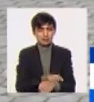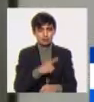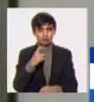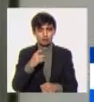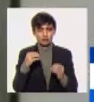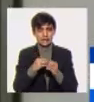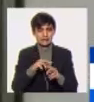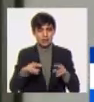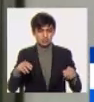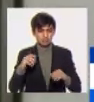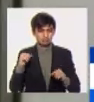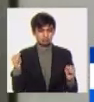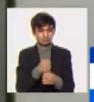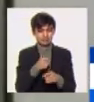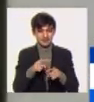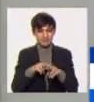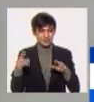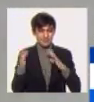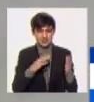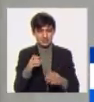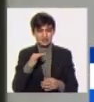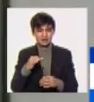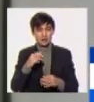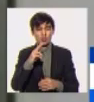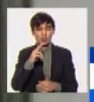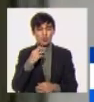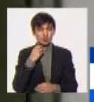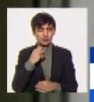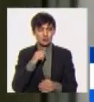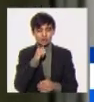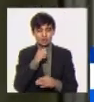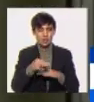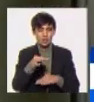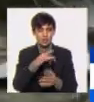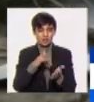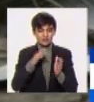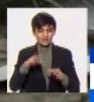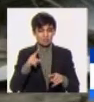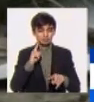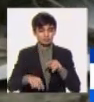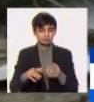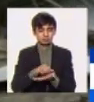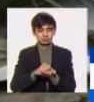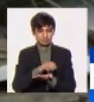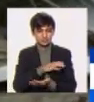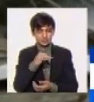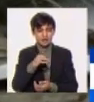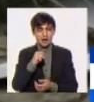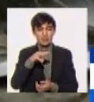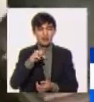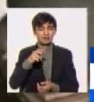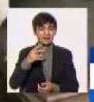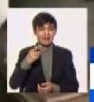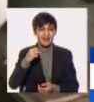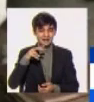көлік жылдамдығындай соққан дауылдың салдарынан Көкшетау қаласы әпсәтте сұрықсыз шаһарға айналды. Амангелді Әлиев